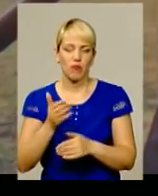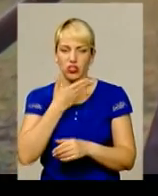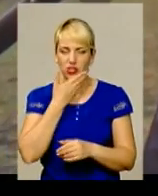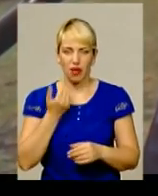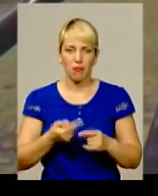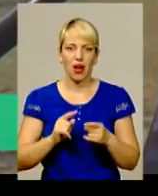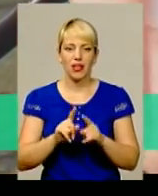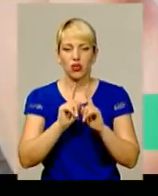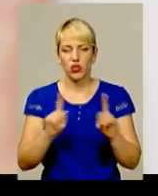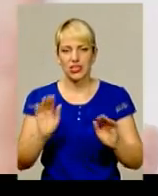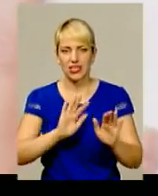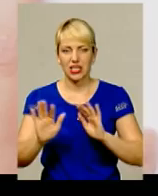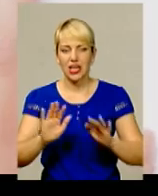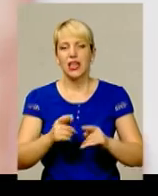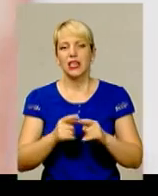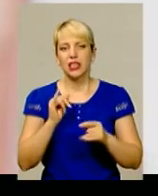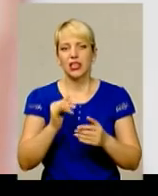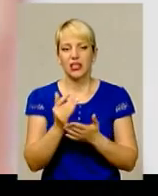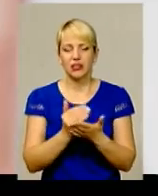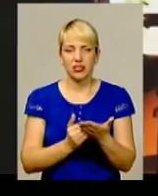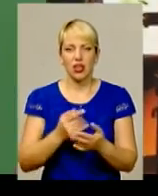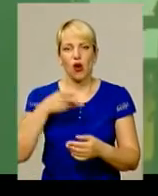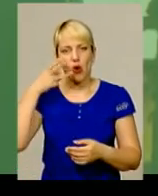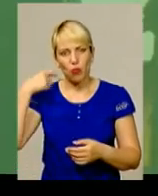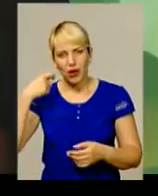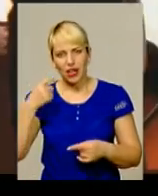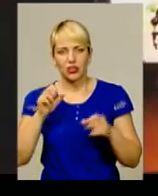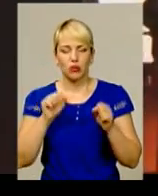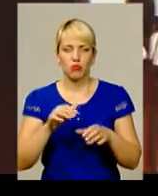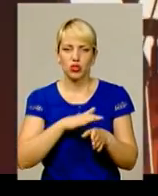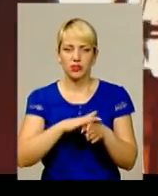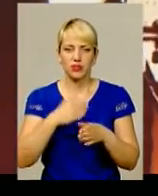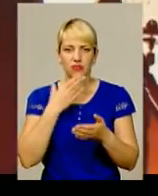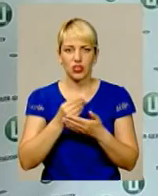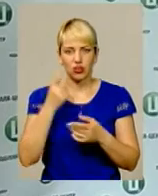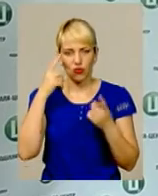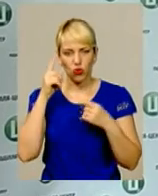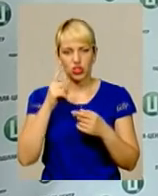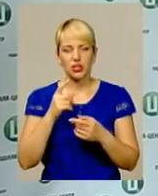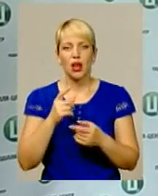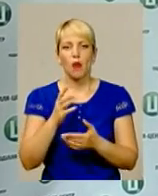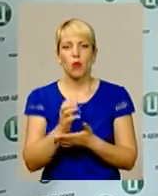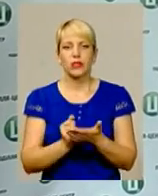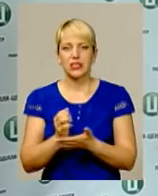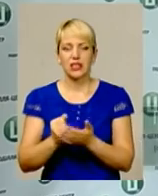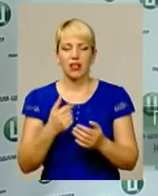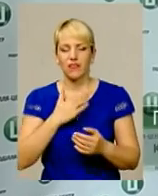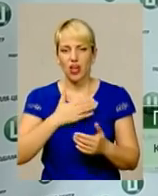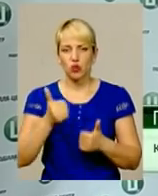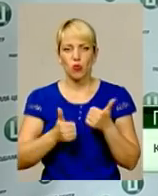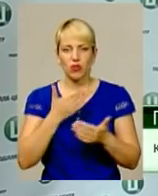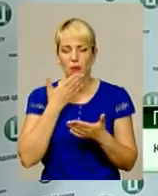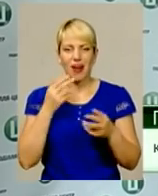Тож креативні сценаристи, режисери та оператори можуть сповна реалізувати свій творчий потенціал. В нашому конкурсі, наголошую, немає